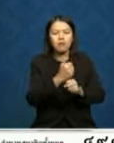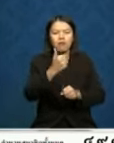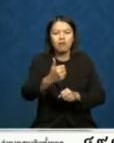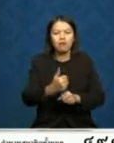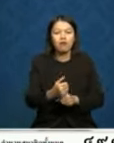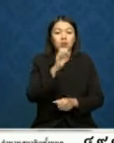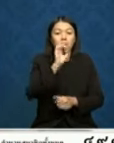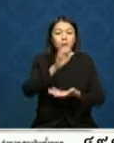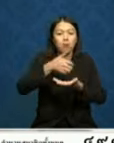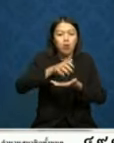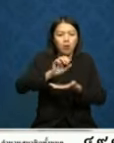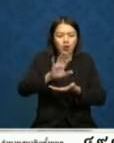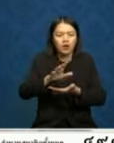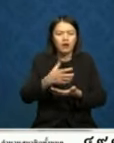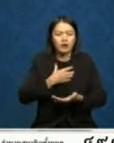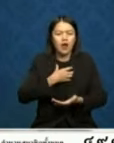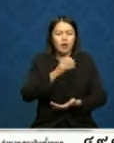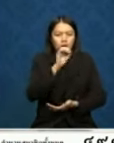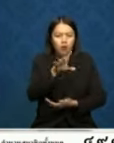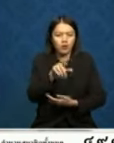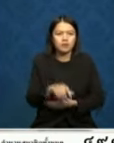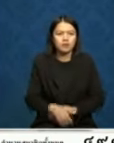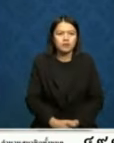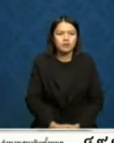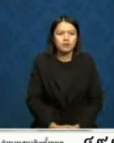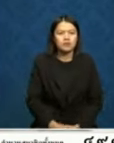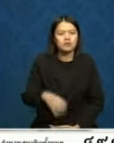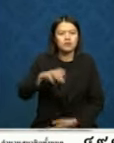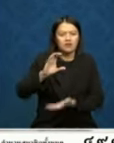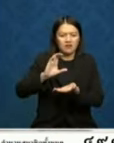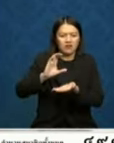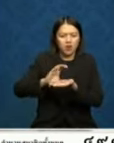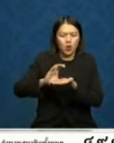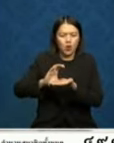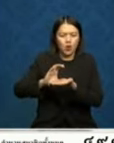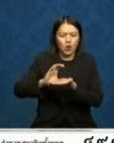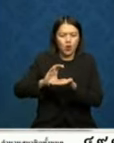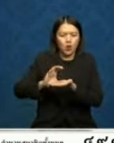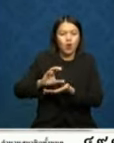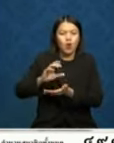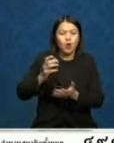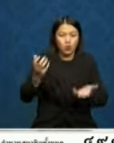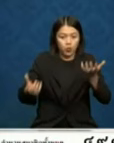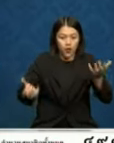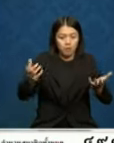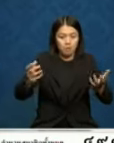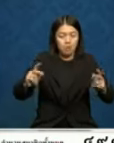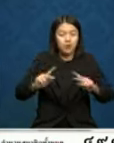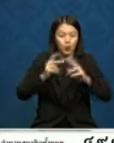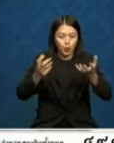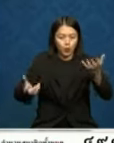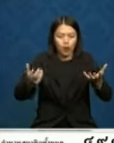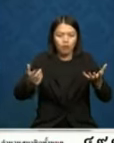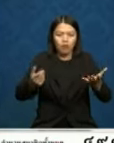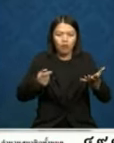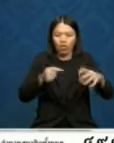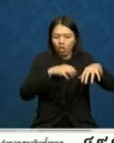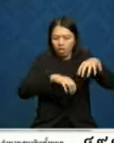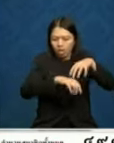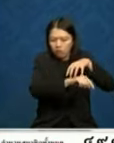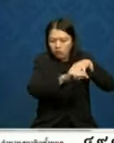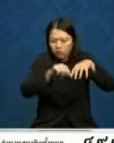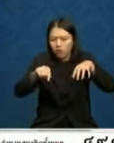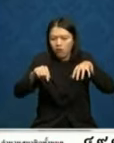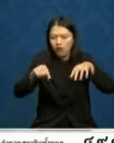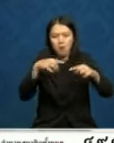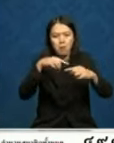านี้ทั้งหมดนะครับผมยังอยากยืนยันครับว่างบประมาณของกระทรวงยุติธรรมนั้นหลายส่วนมันไม่ตอบสนองต่อโ